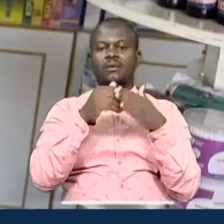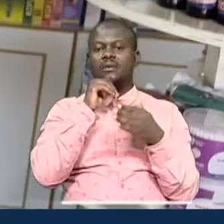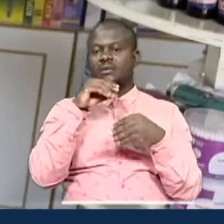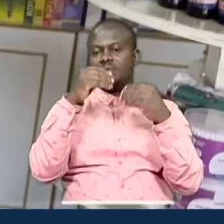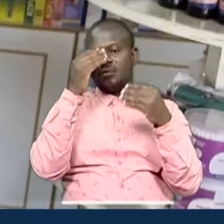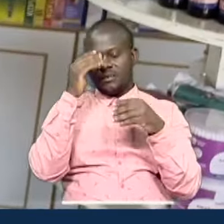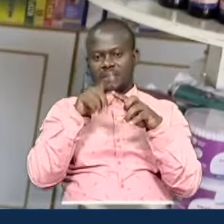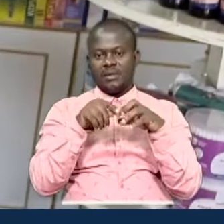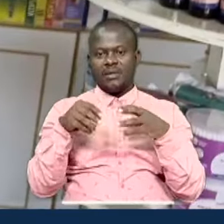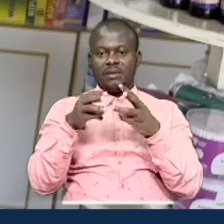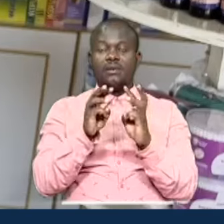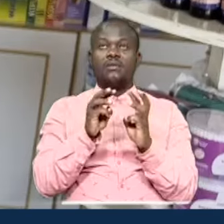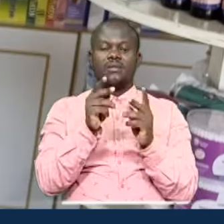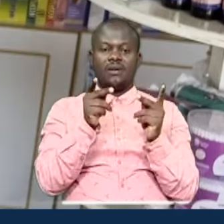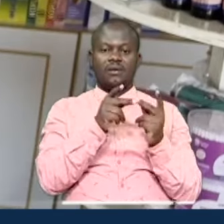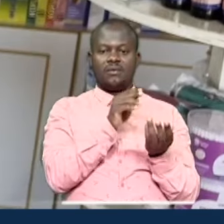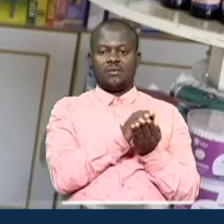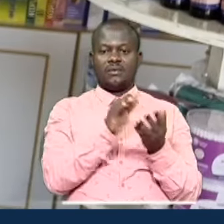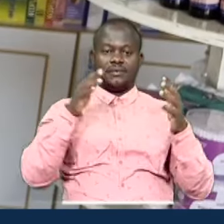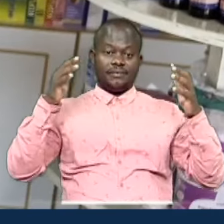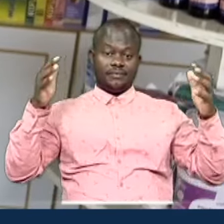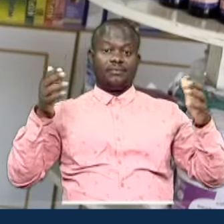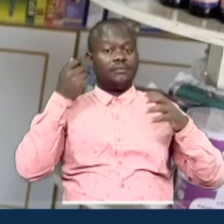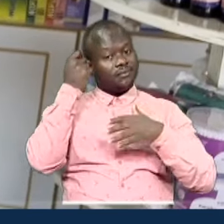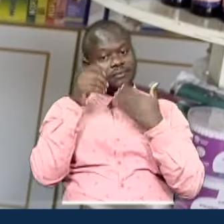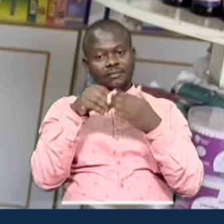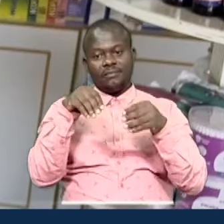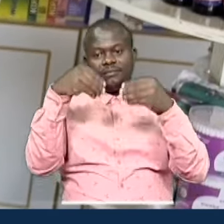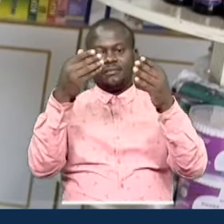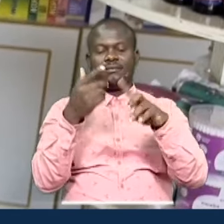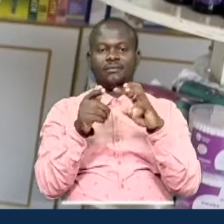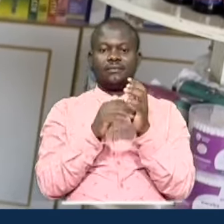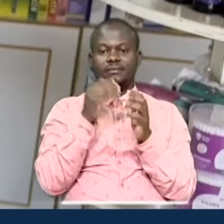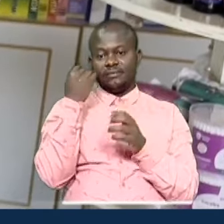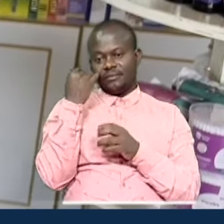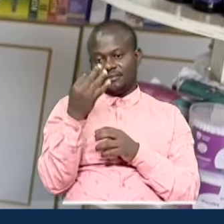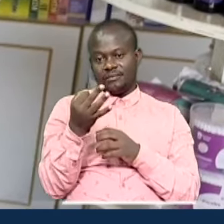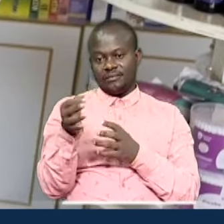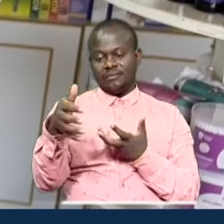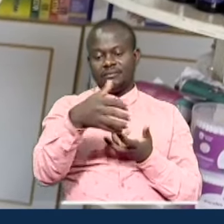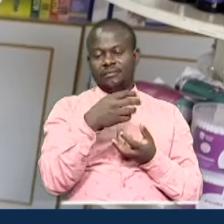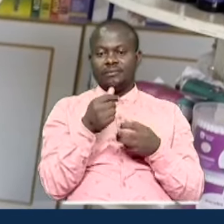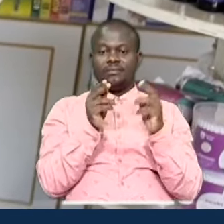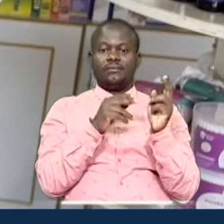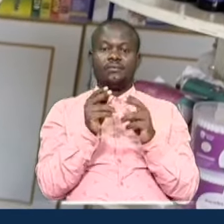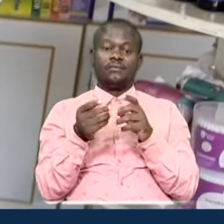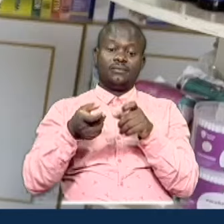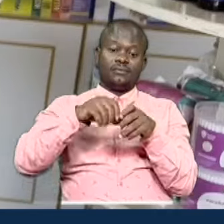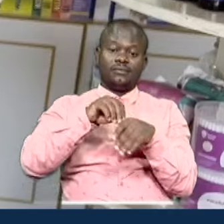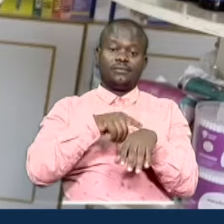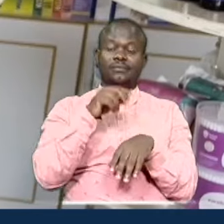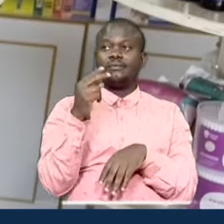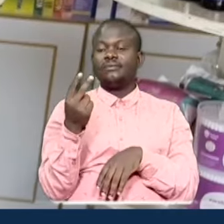n'uburyo mfite stock nini nararanguye neza icyo gihe umuti umuntu arawutanga ariko nk'iyo wawuranguye ku mafaranga usanga yikubye kabiri